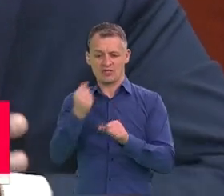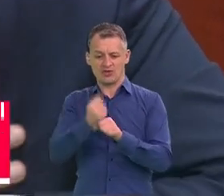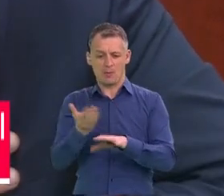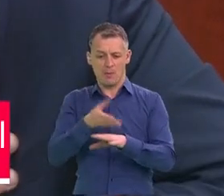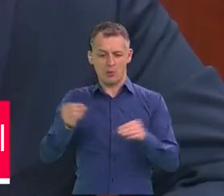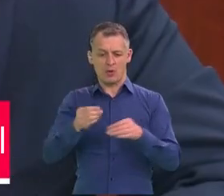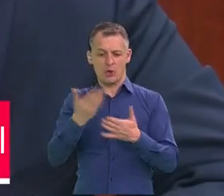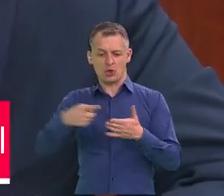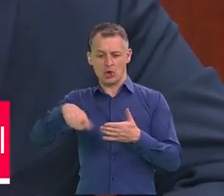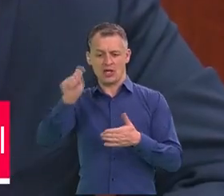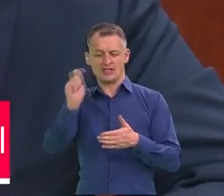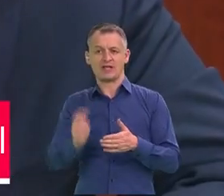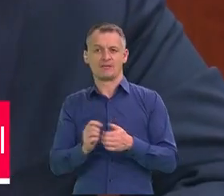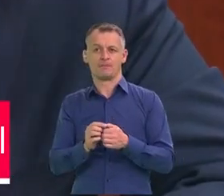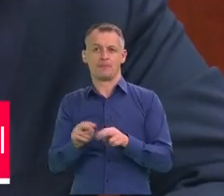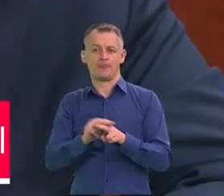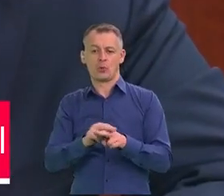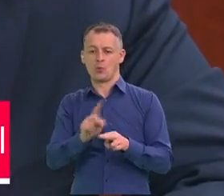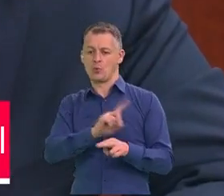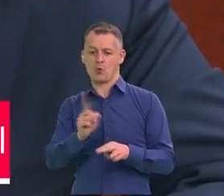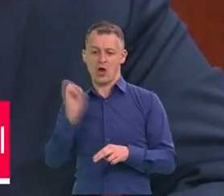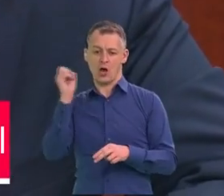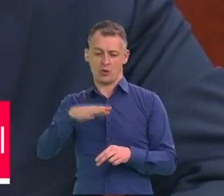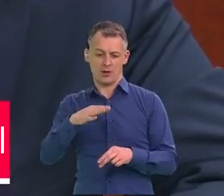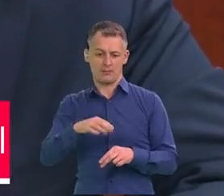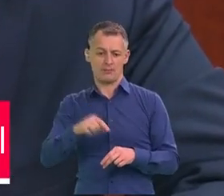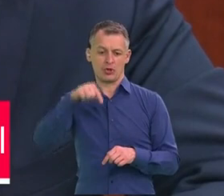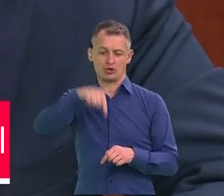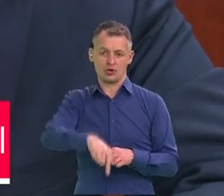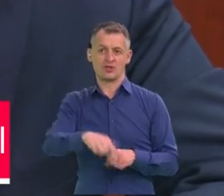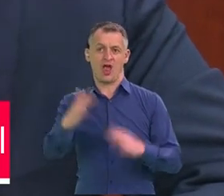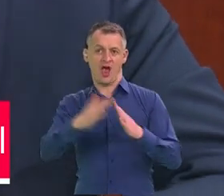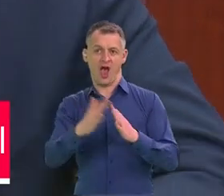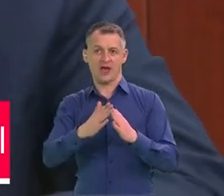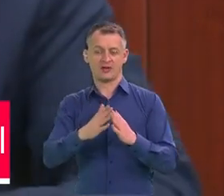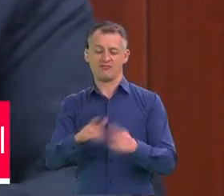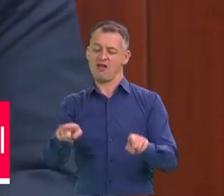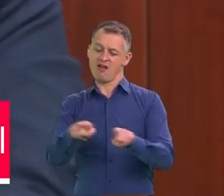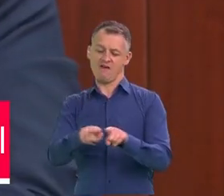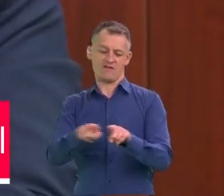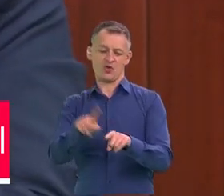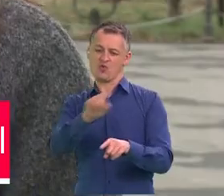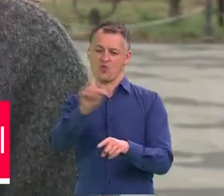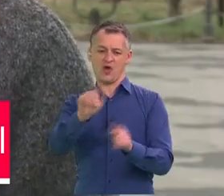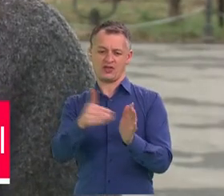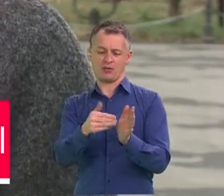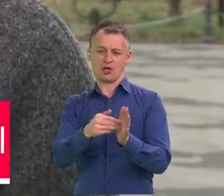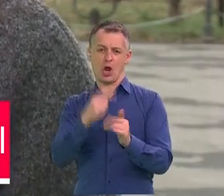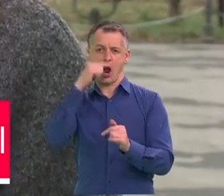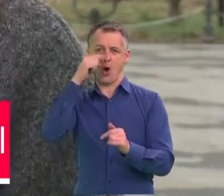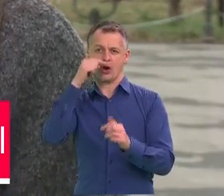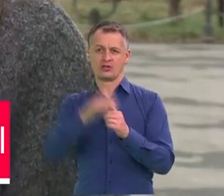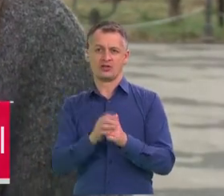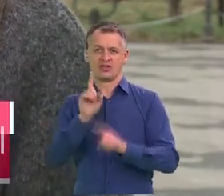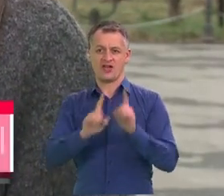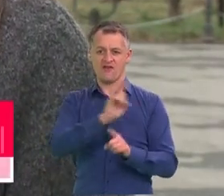noi ca țară. Așa cum nu aruncăm pe jos gunoiul acasă, așa n-ar trebui să o facem nici în oraș. Dacă fiecare dintre